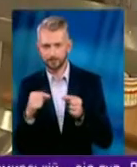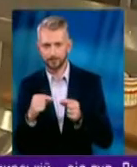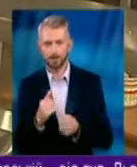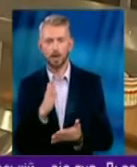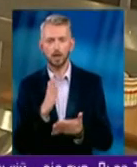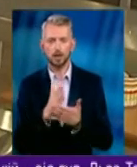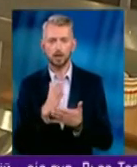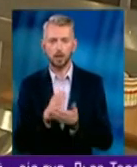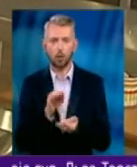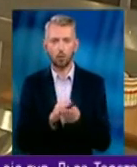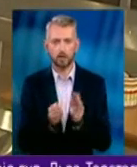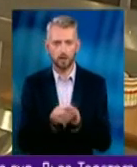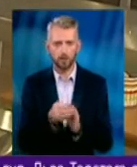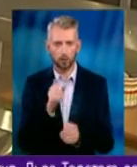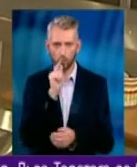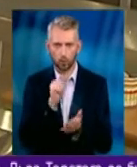є котлети курині.